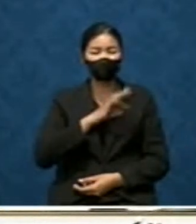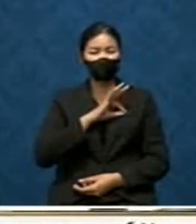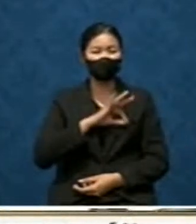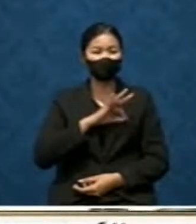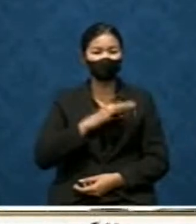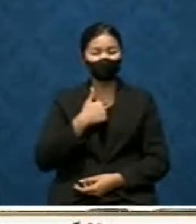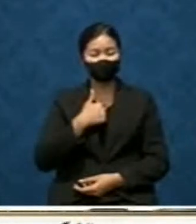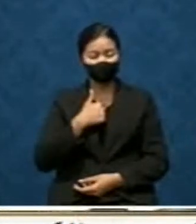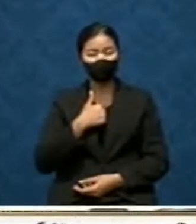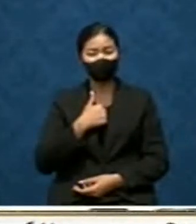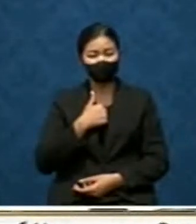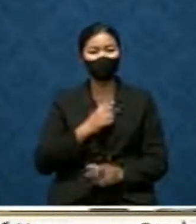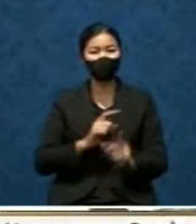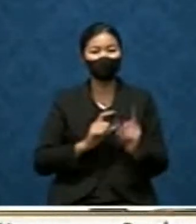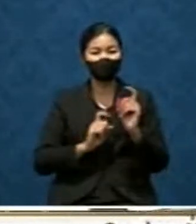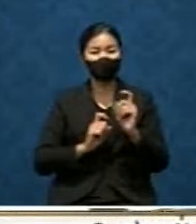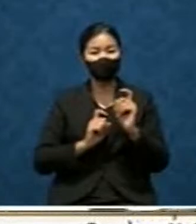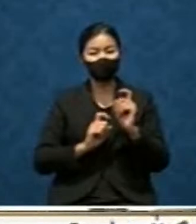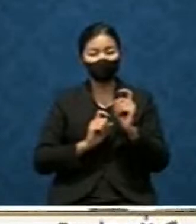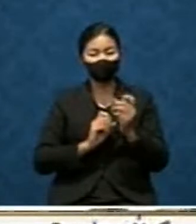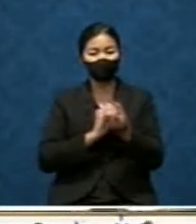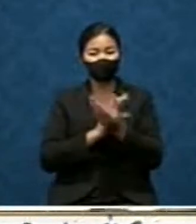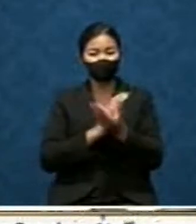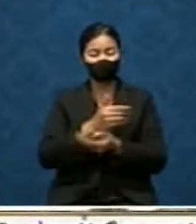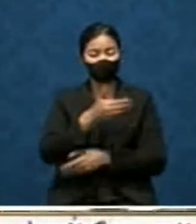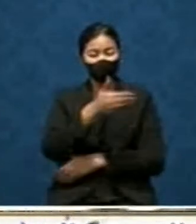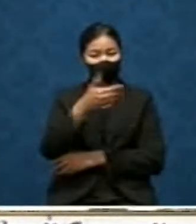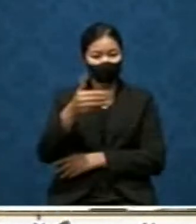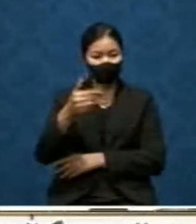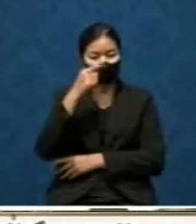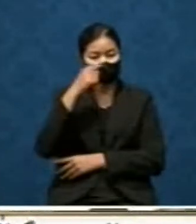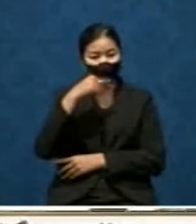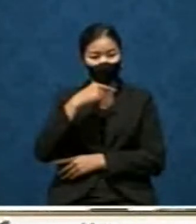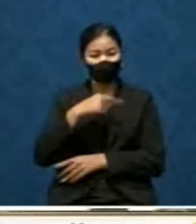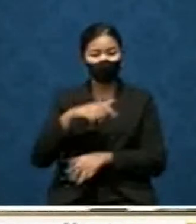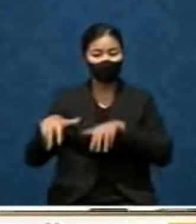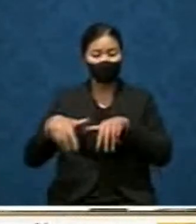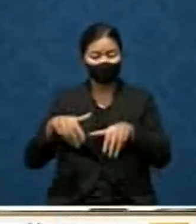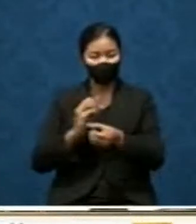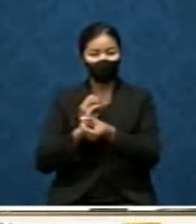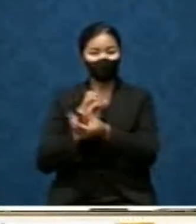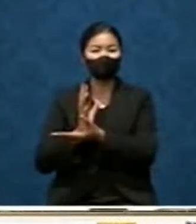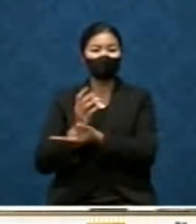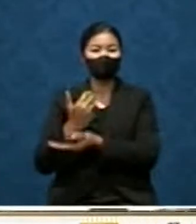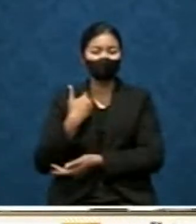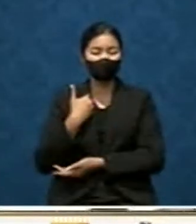จะเป็นอัตรัยตอบประเทศชาิและประชาชนท่ประธานครับ